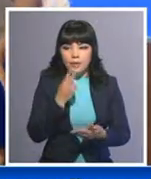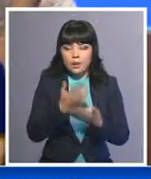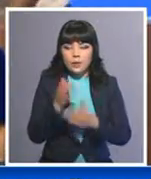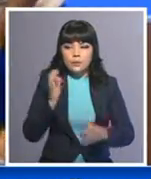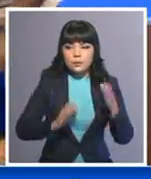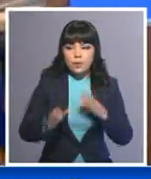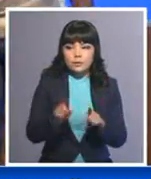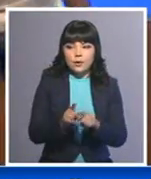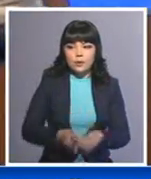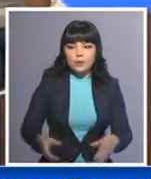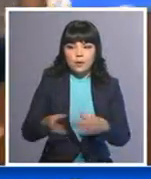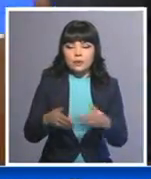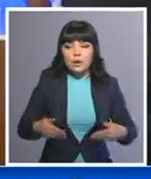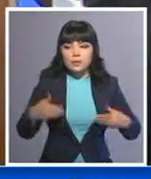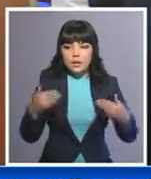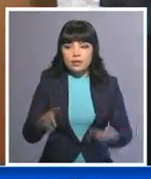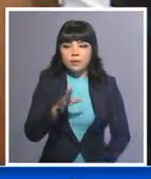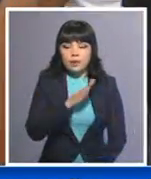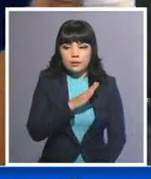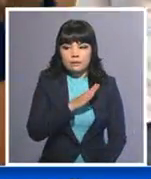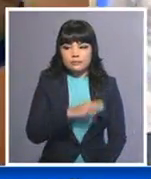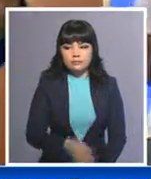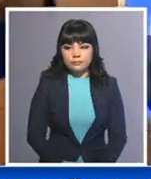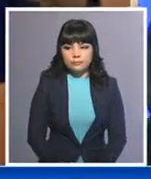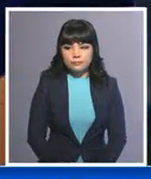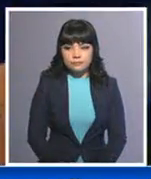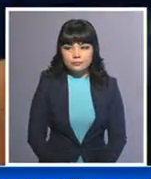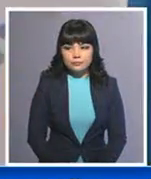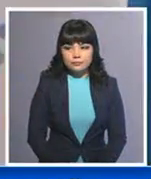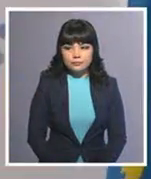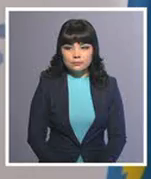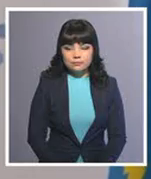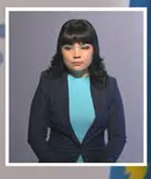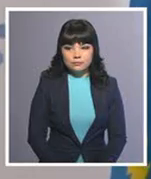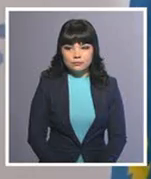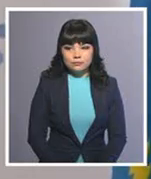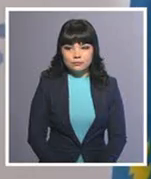студенттердің жас ұйымына да құтты болсын деп тілек айтылды. Дәурен Бауыржанұлы, Мұратбек Алмасхан, ұлттық арна, Бейжің.